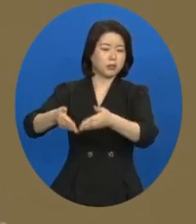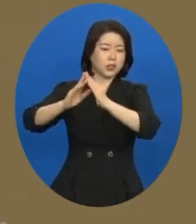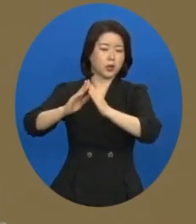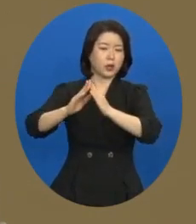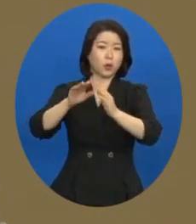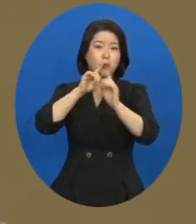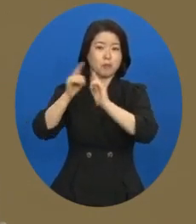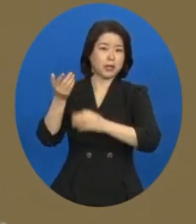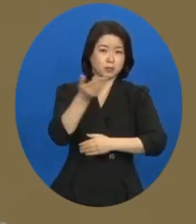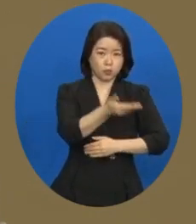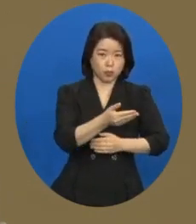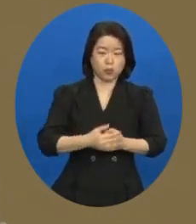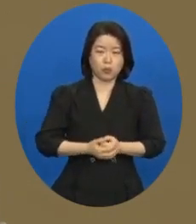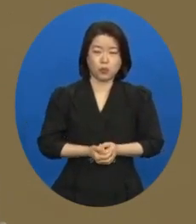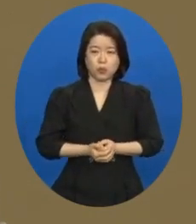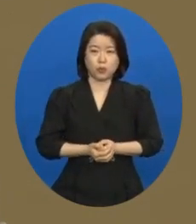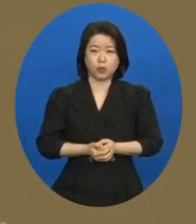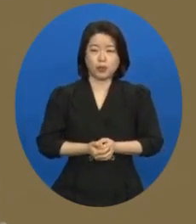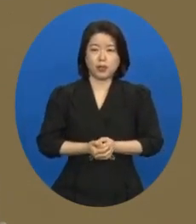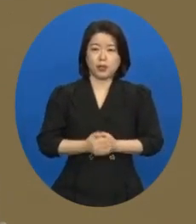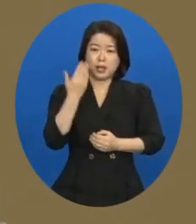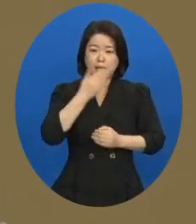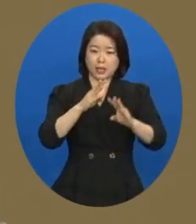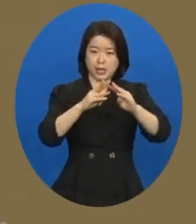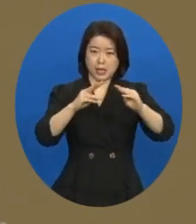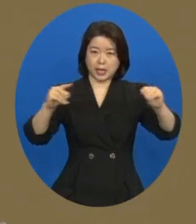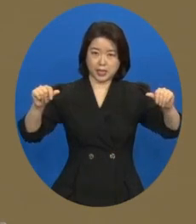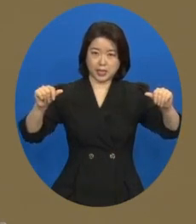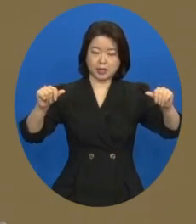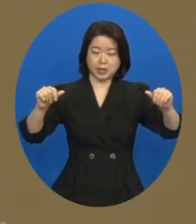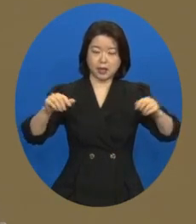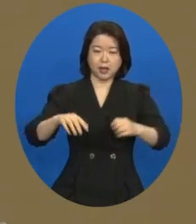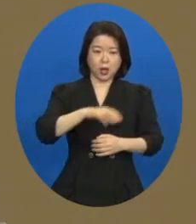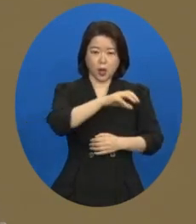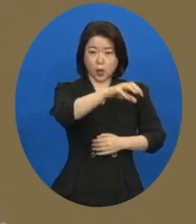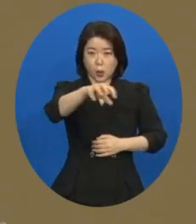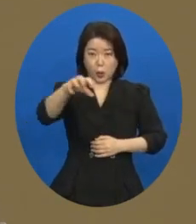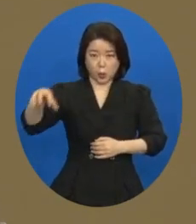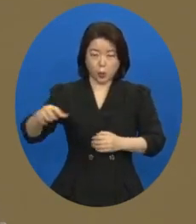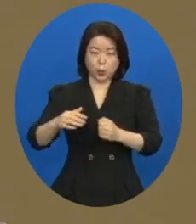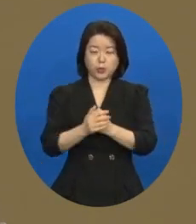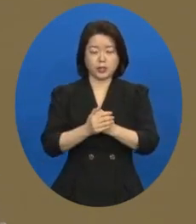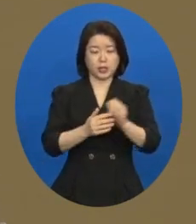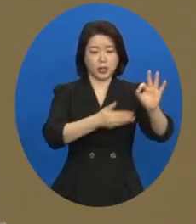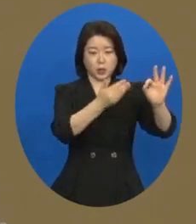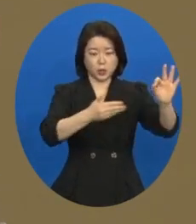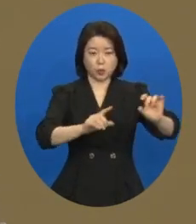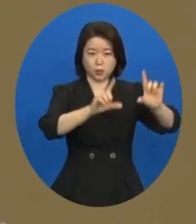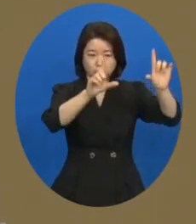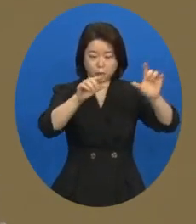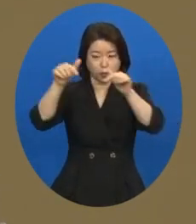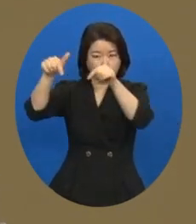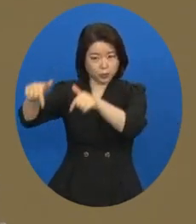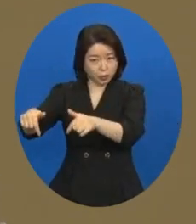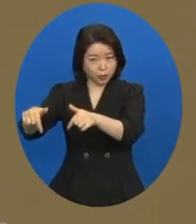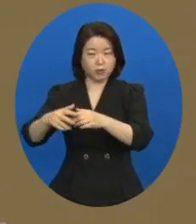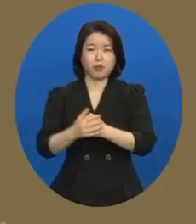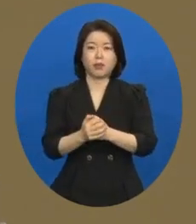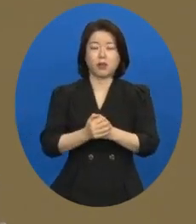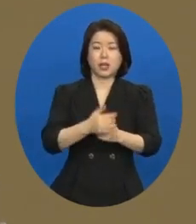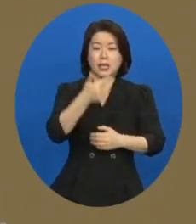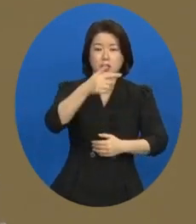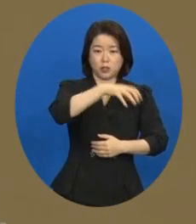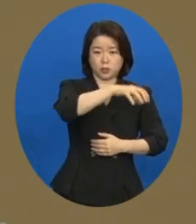말씀을 하십니다. 그래서 가나안 땅 전역에 요단강 동쪽과 서쪽편에